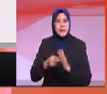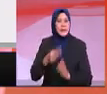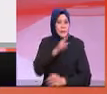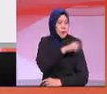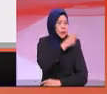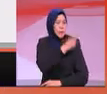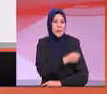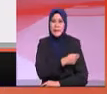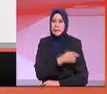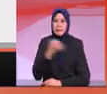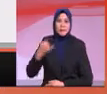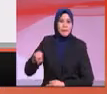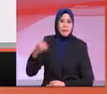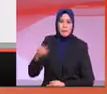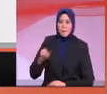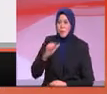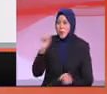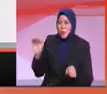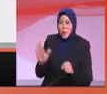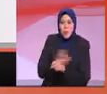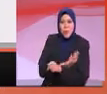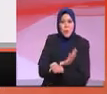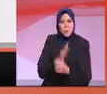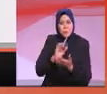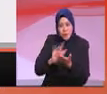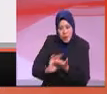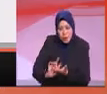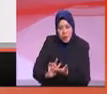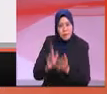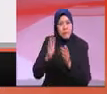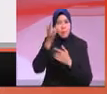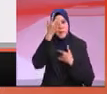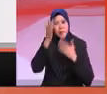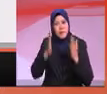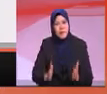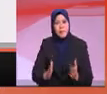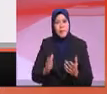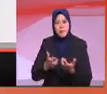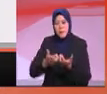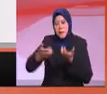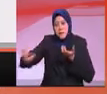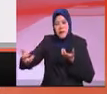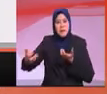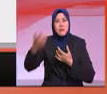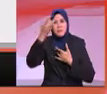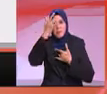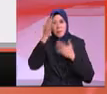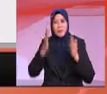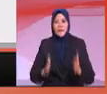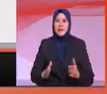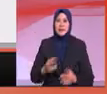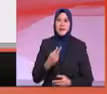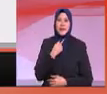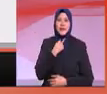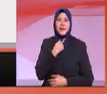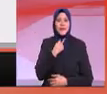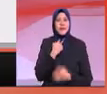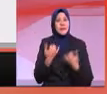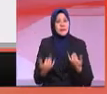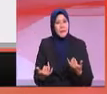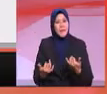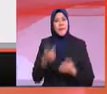kita mungkin tak cukup untuk kita merawat pesakit-pesakit ataupun mengasing pesakit kita.